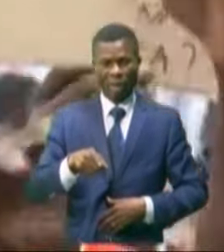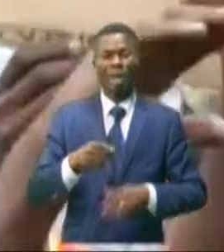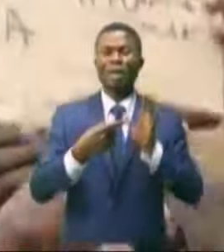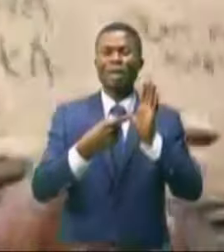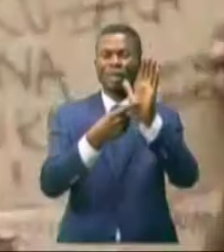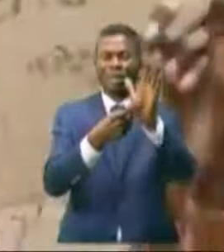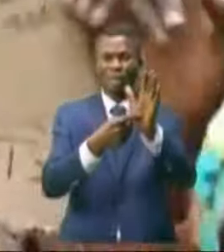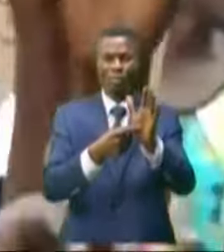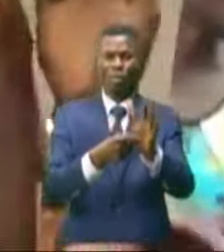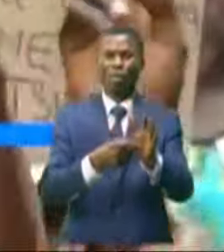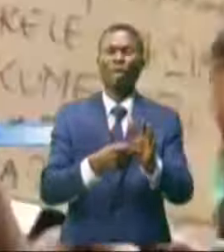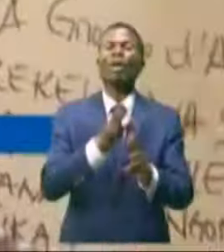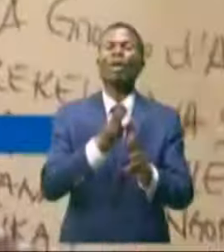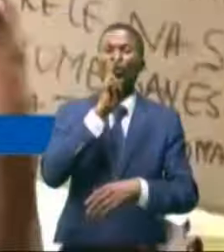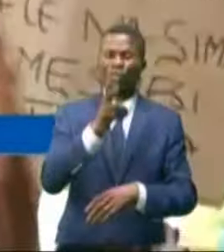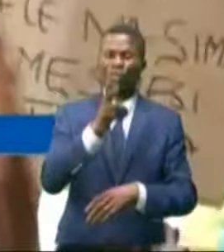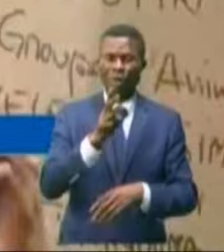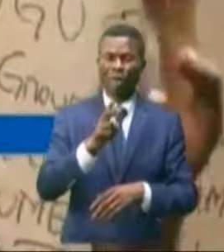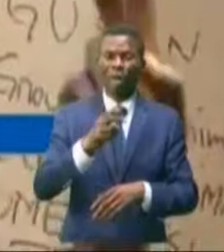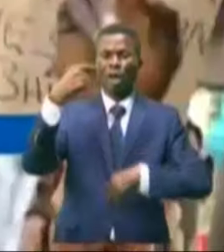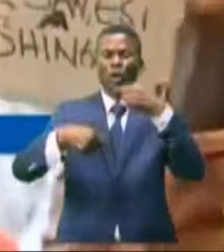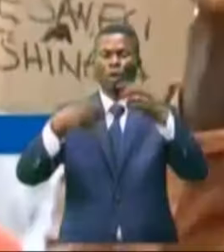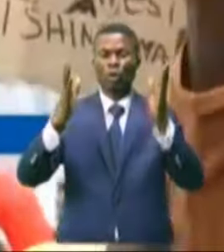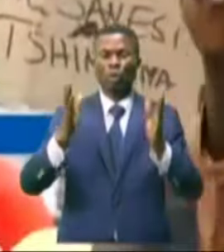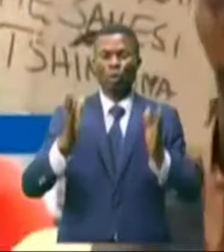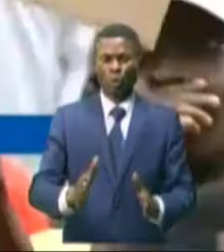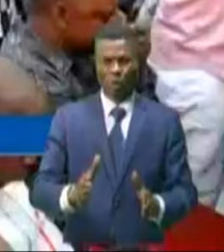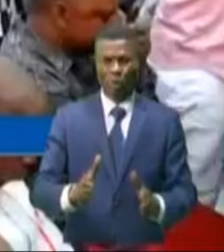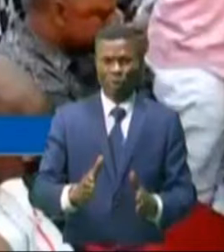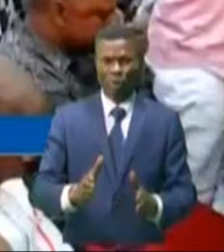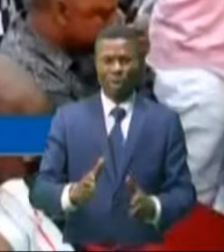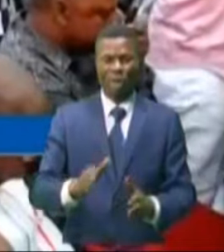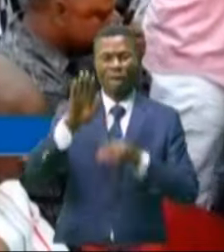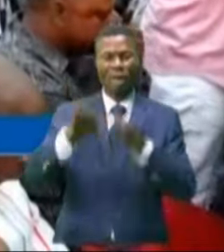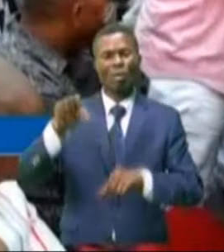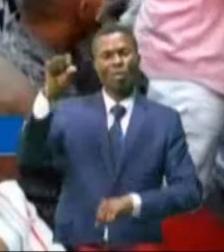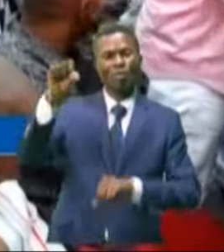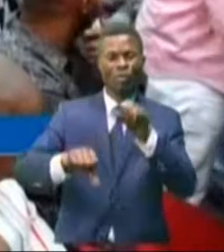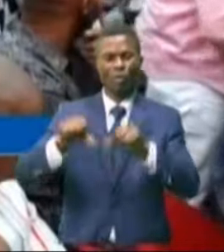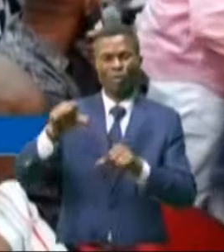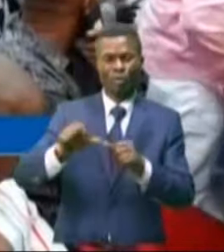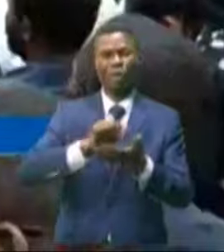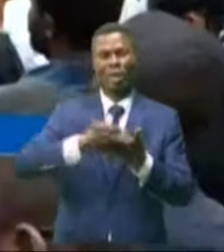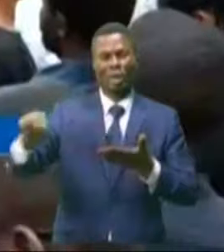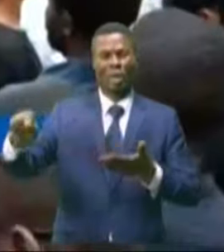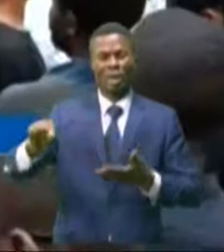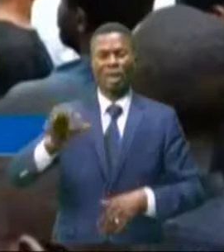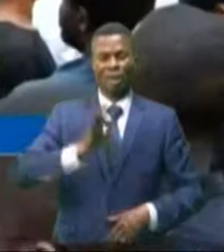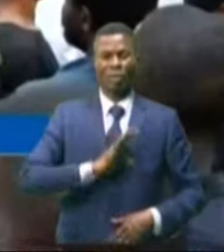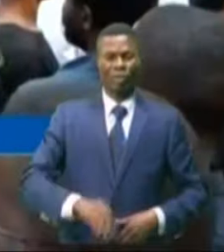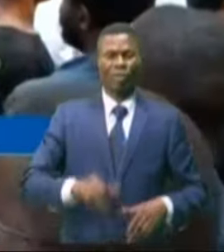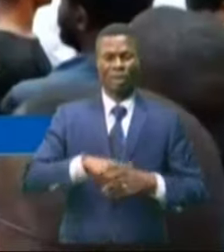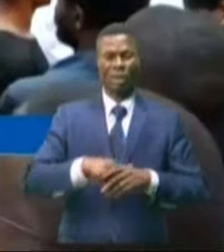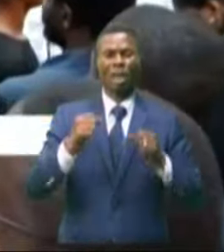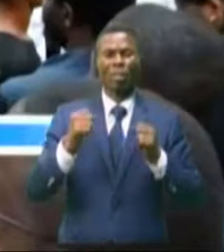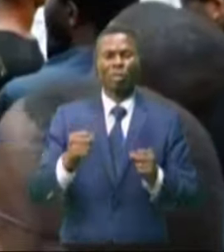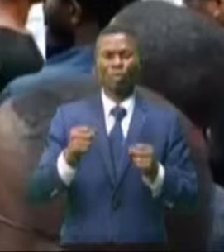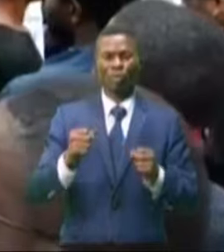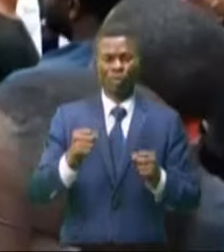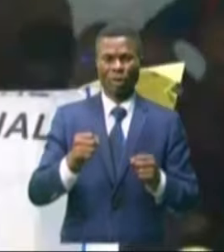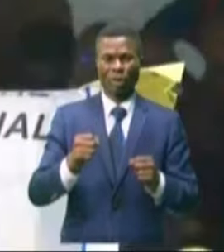à suffisance que les contestataires sont dans les démarches de faire partir Félix Antoine Tshisekedi à la tête du